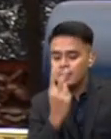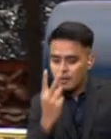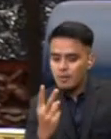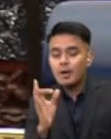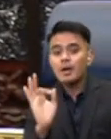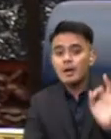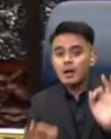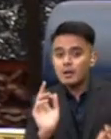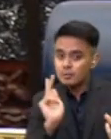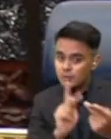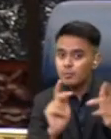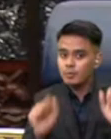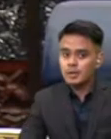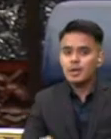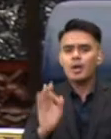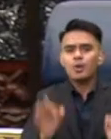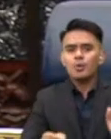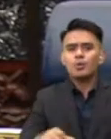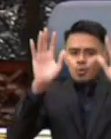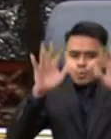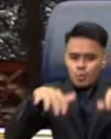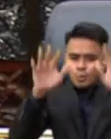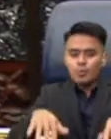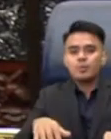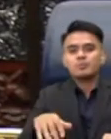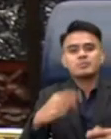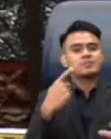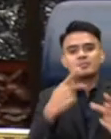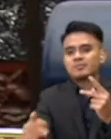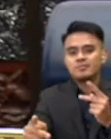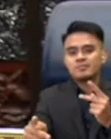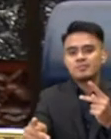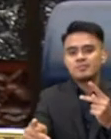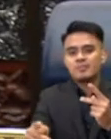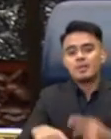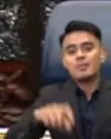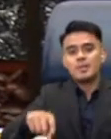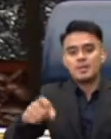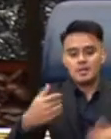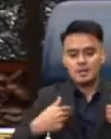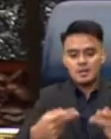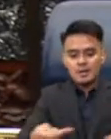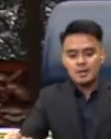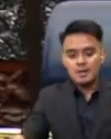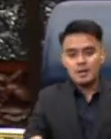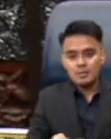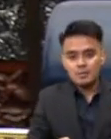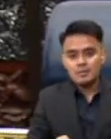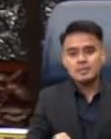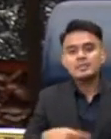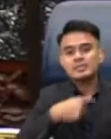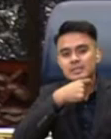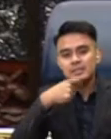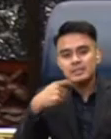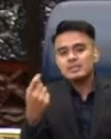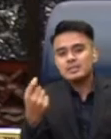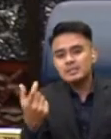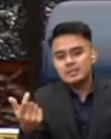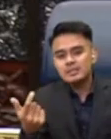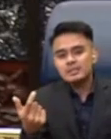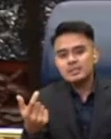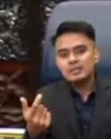dia kalau hujan lebat terlalu lebat dia tidak berapa sesuai Dia kena di kawasan yang agak kering menurut